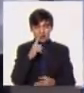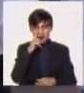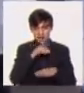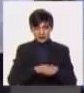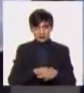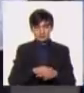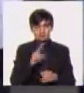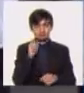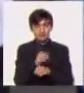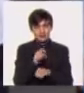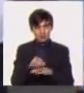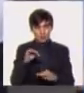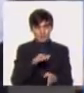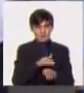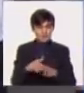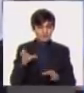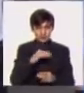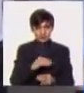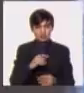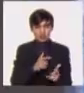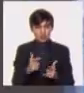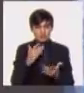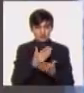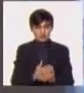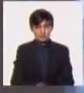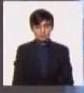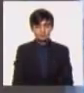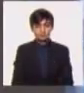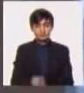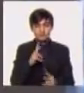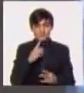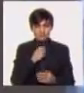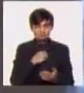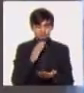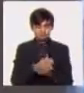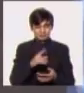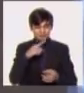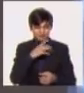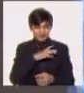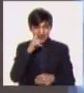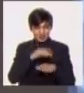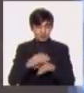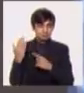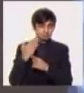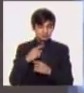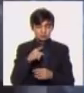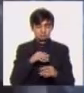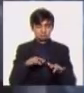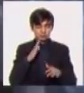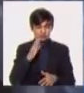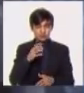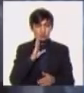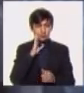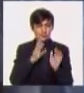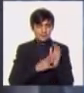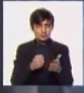Әкімдікпен қойылатын тапсырмаларды орындауға барлықтары дайын. Сапқа тұрған сарбаздар енді әкімдіктің нұсқауын орындайтын болады. Таңғы сағат 9-дан